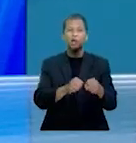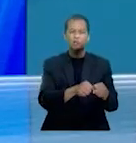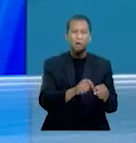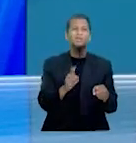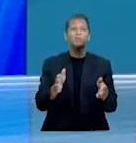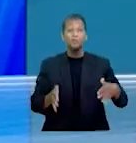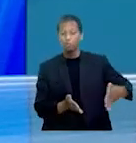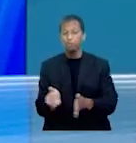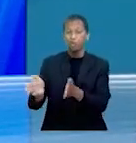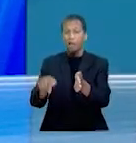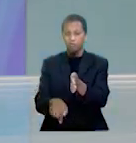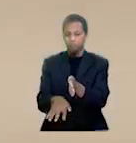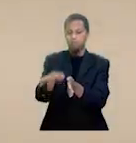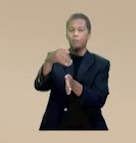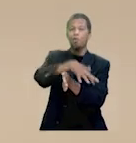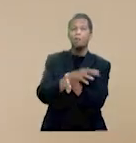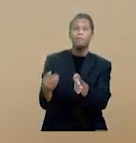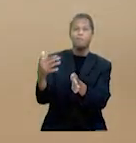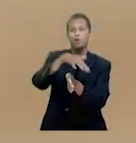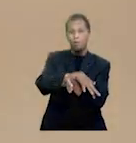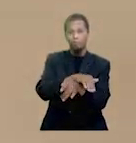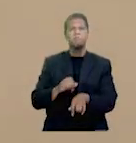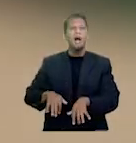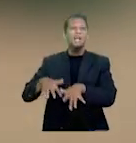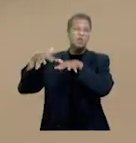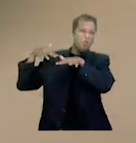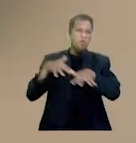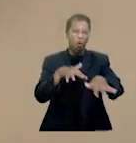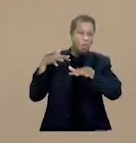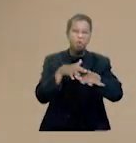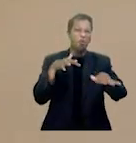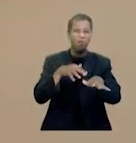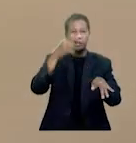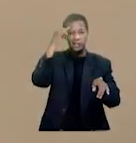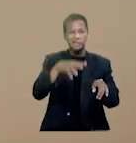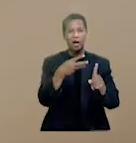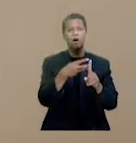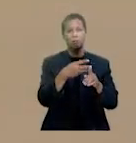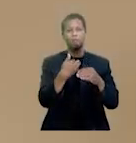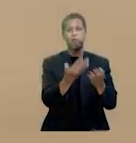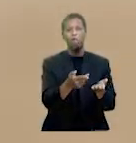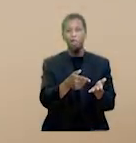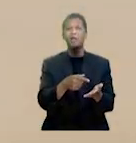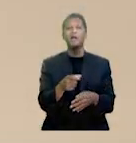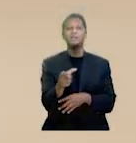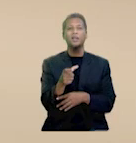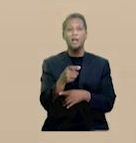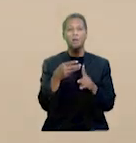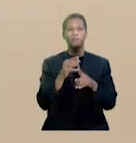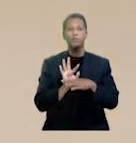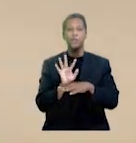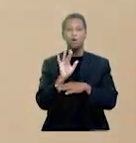kelompok meluap banjir bandang menerjang Wilayah Desa bobol di kecamatan Sekar Bojonegoro